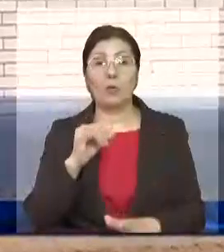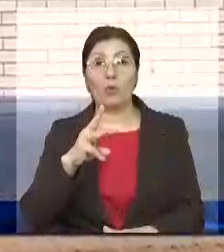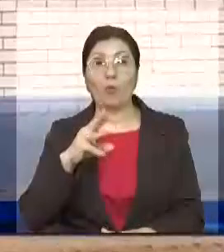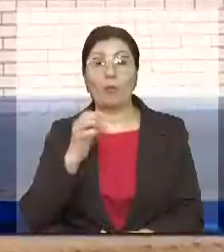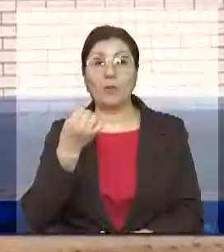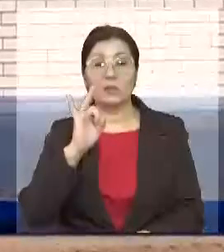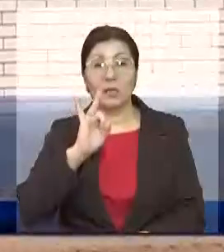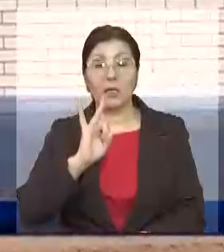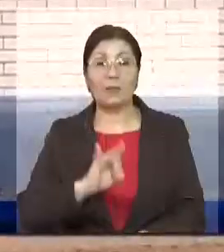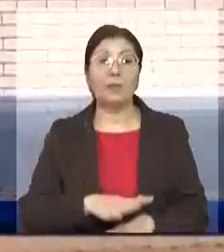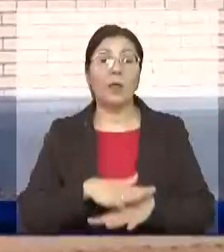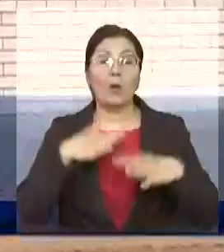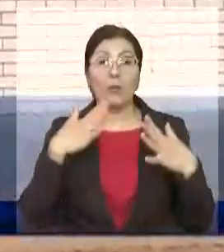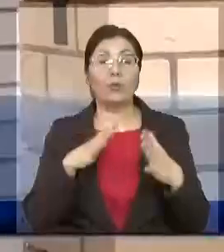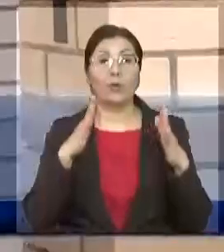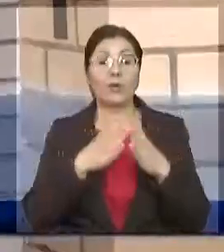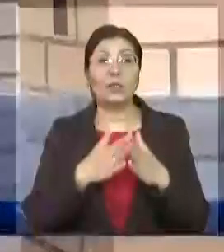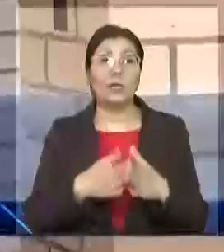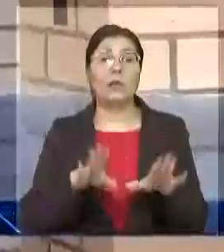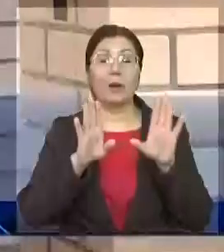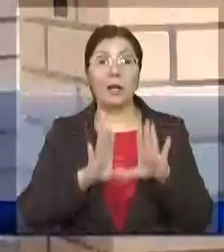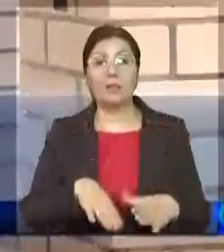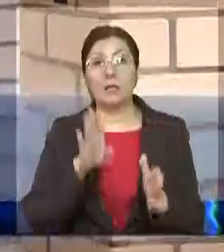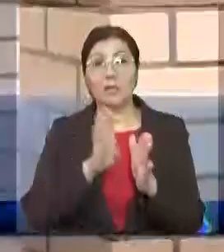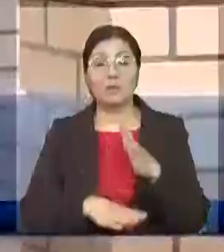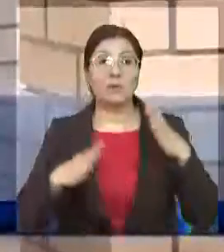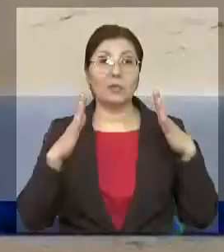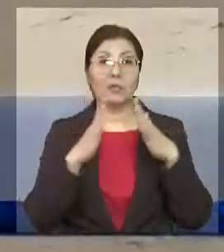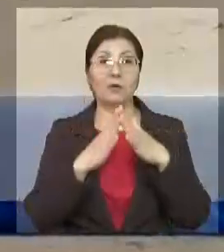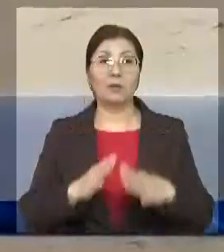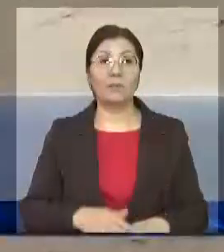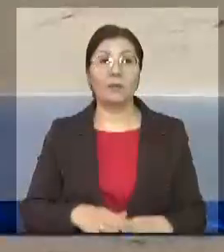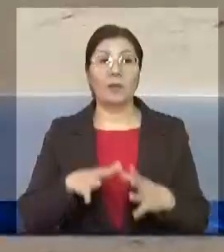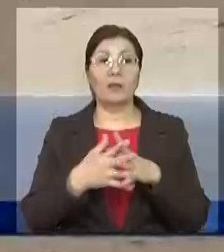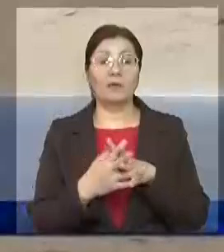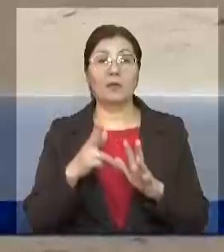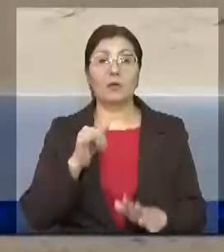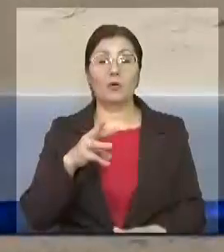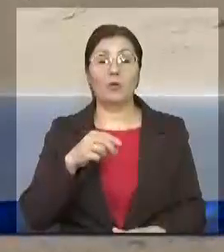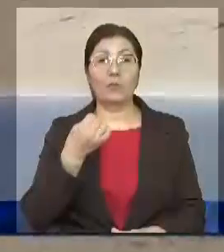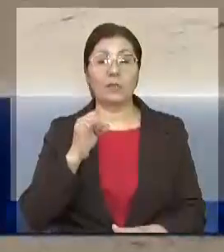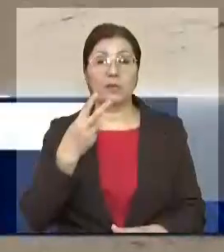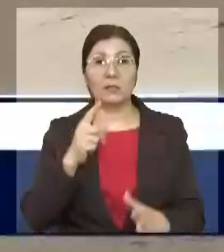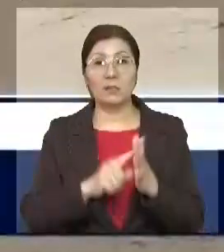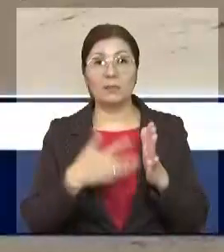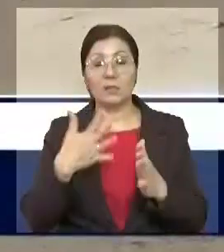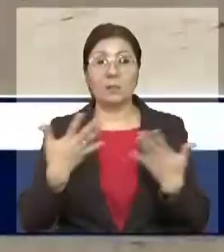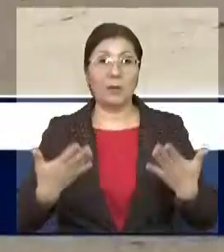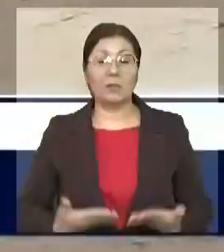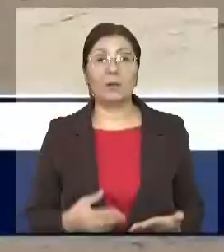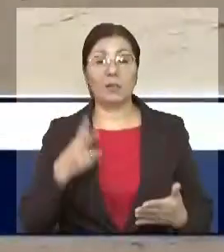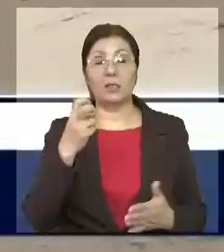домов затопило водой, многие из которых остались непригодными для проживания. Село Кумсай насчитывает 75 дворов, где проживает